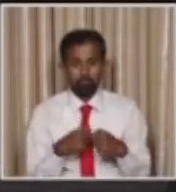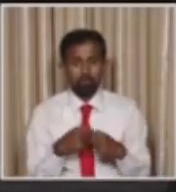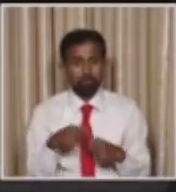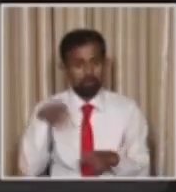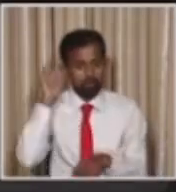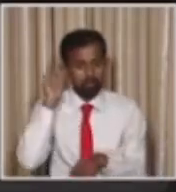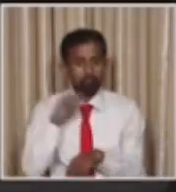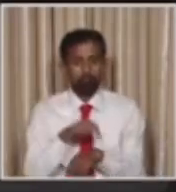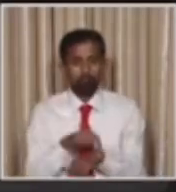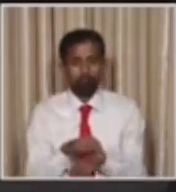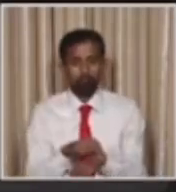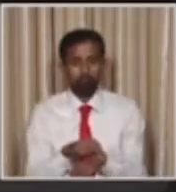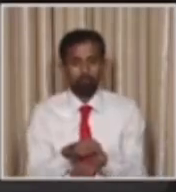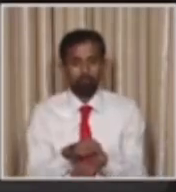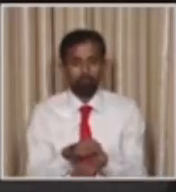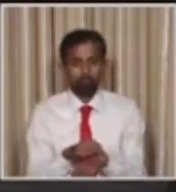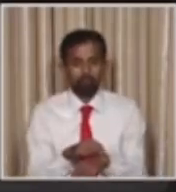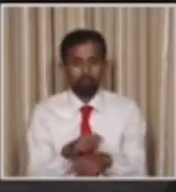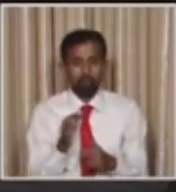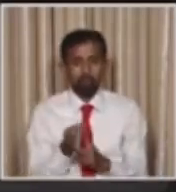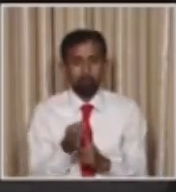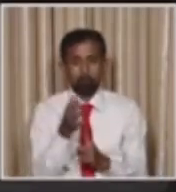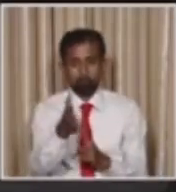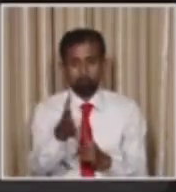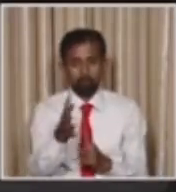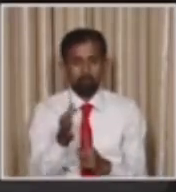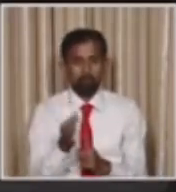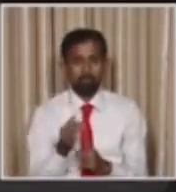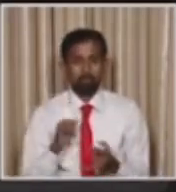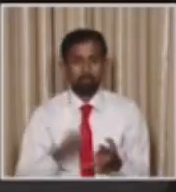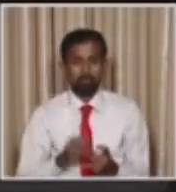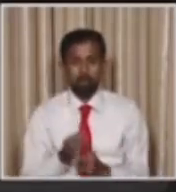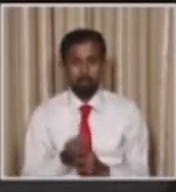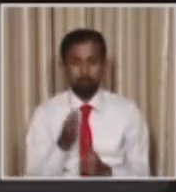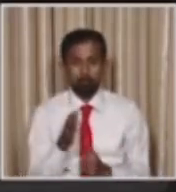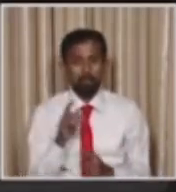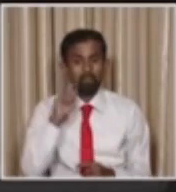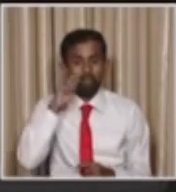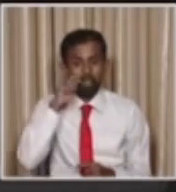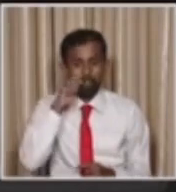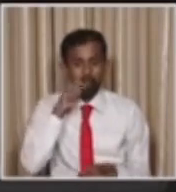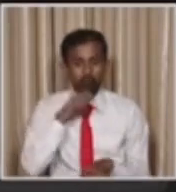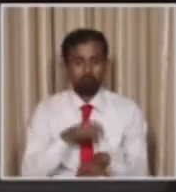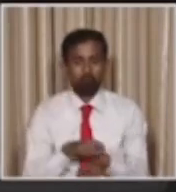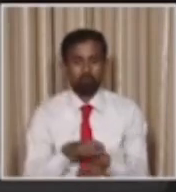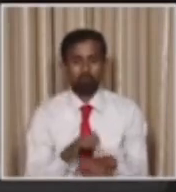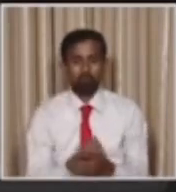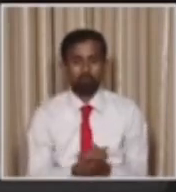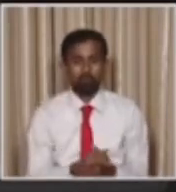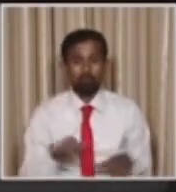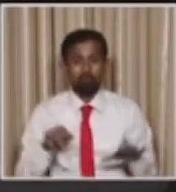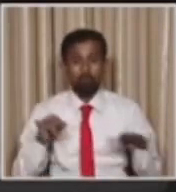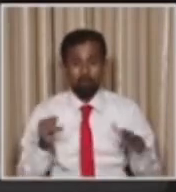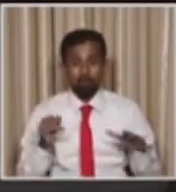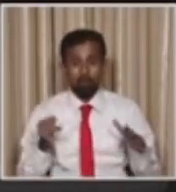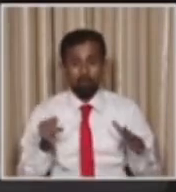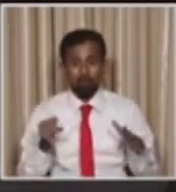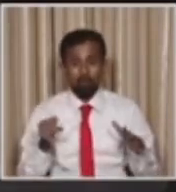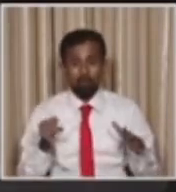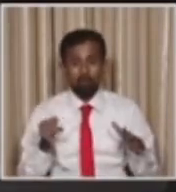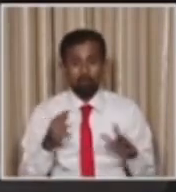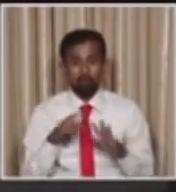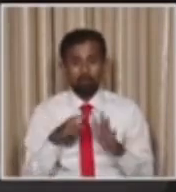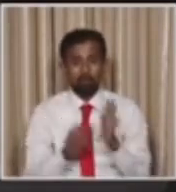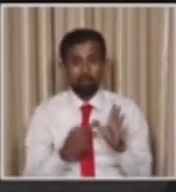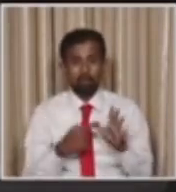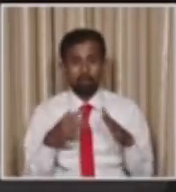kan? Premadasa jangan dibetul mak. Saji premadasa metu mak pianan ke kali. Hanya siap. Ira urat